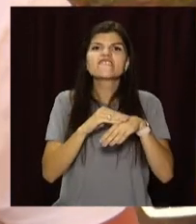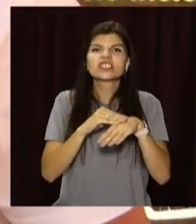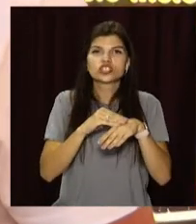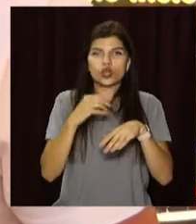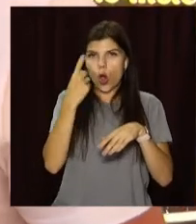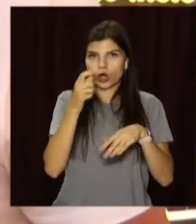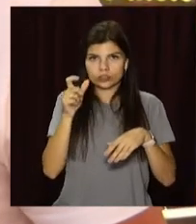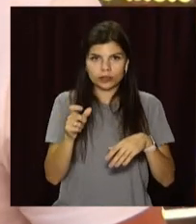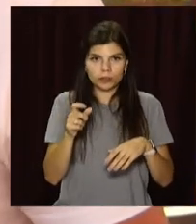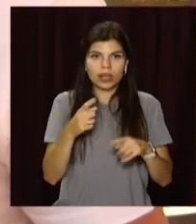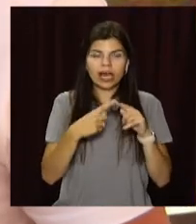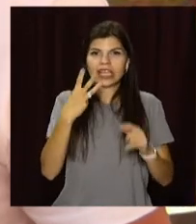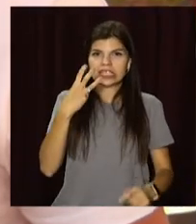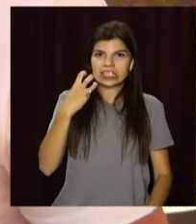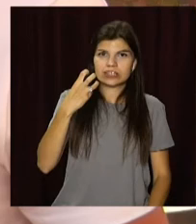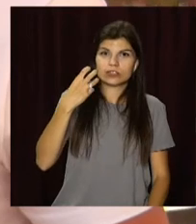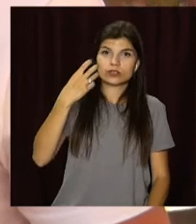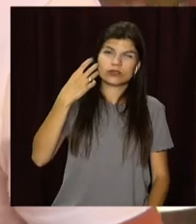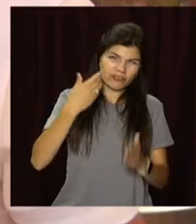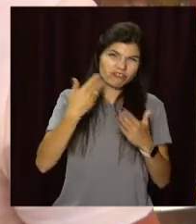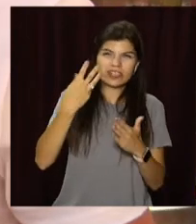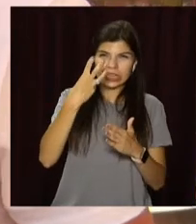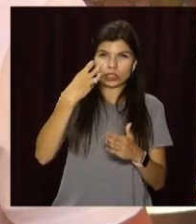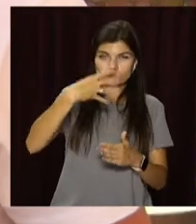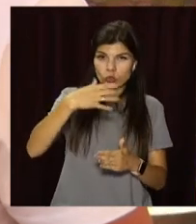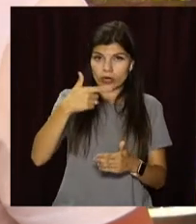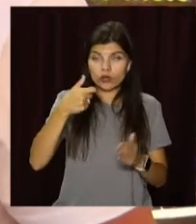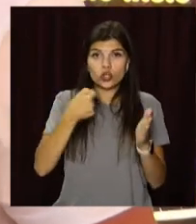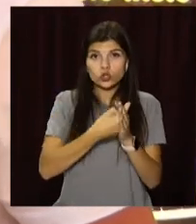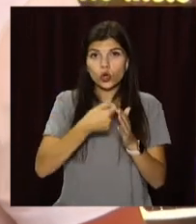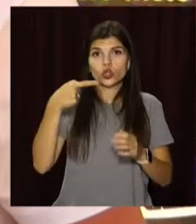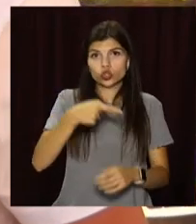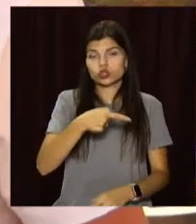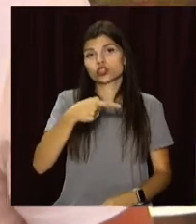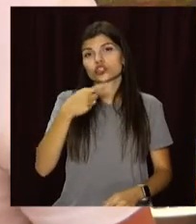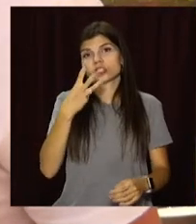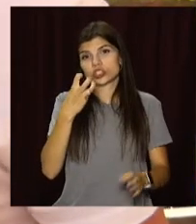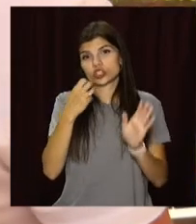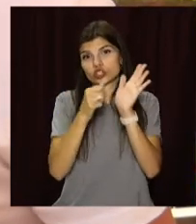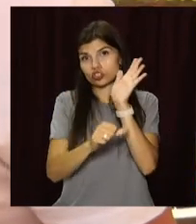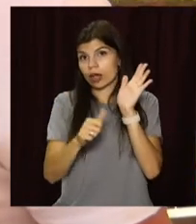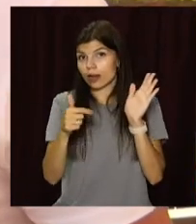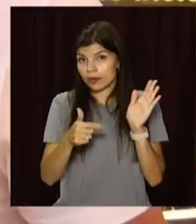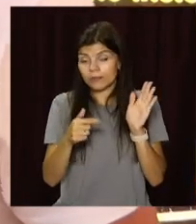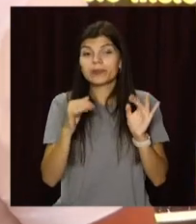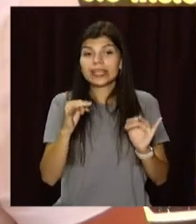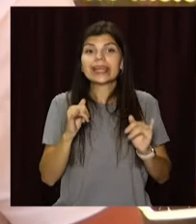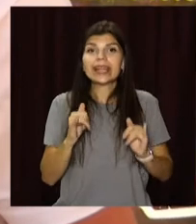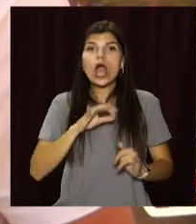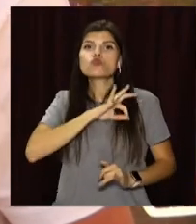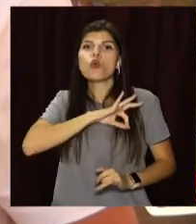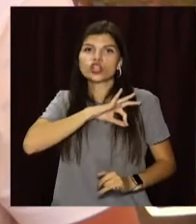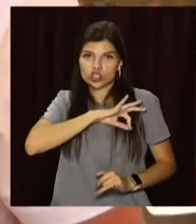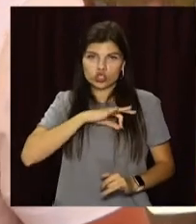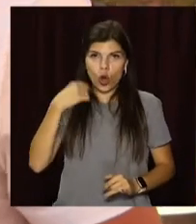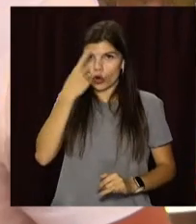осіб 340, від 340 гривень до 1360 гривень. І для юридичних